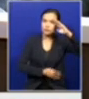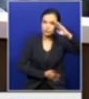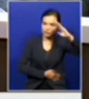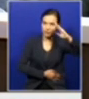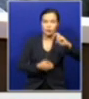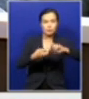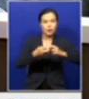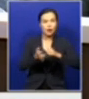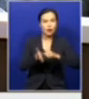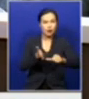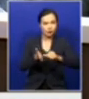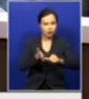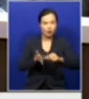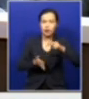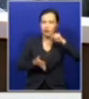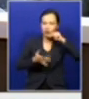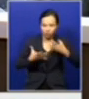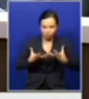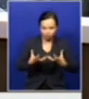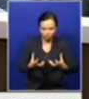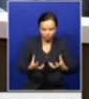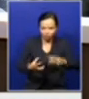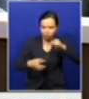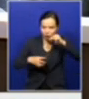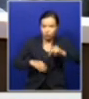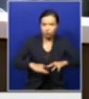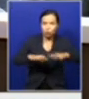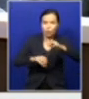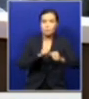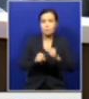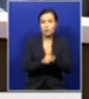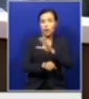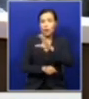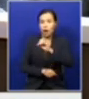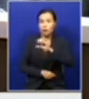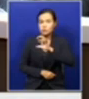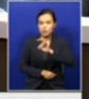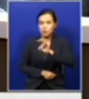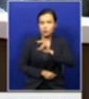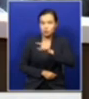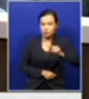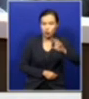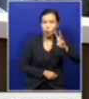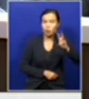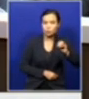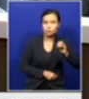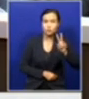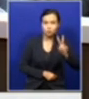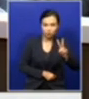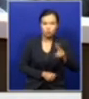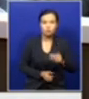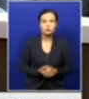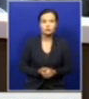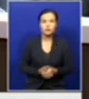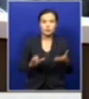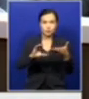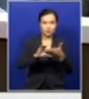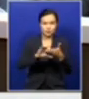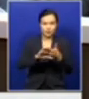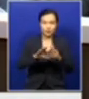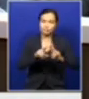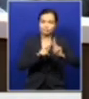ญหาน้ำท่วมน้ำแล้งตั้งแต่ปี2557ถึงปี2562ค่ะปรากฏว่าขอขึ้นสไลด์ที่2